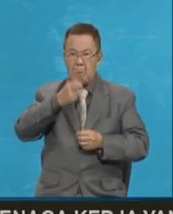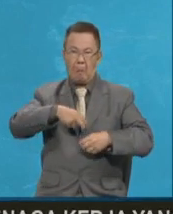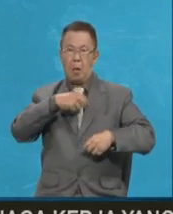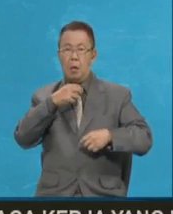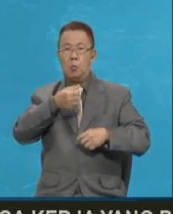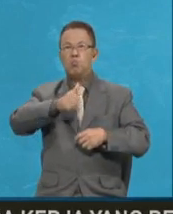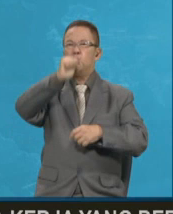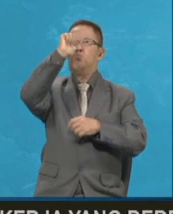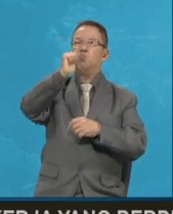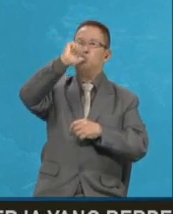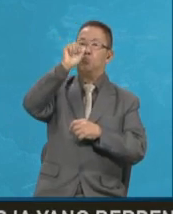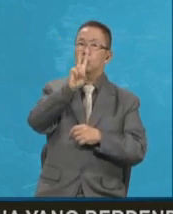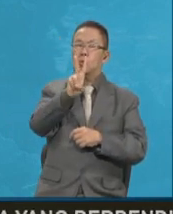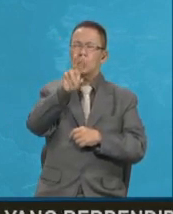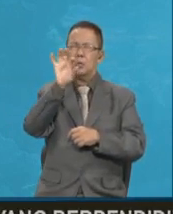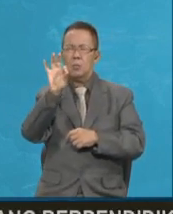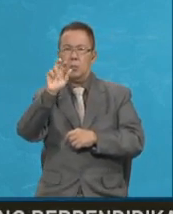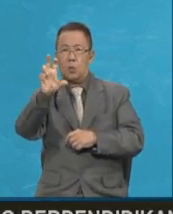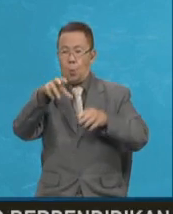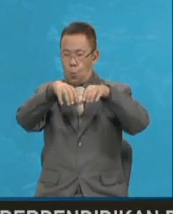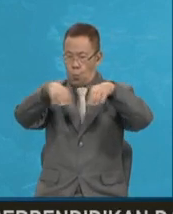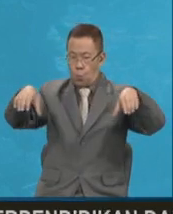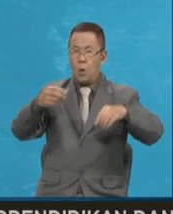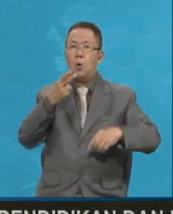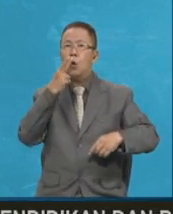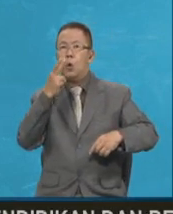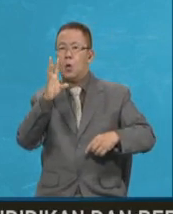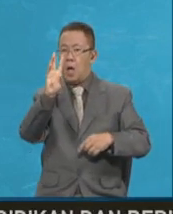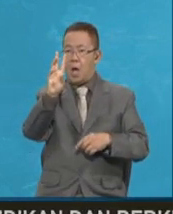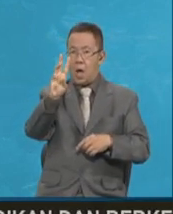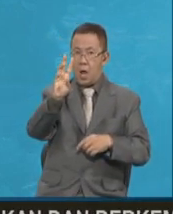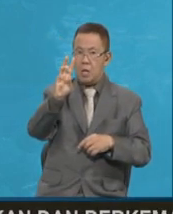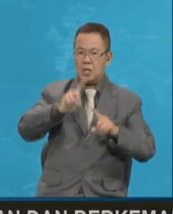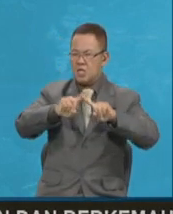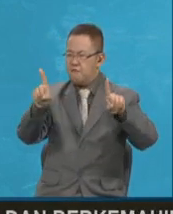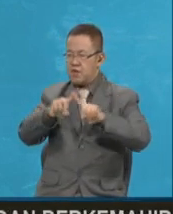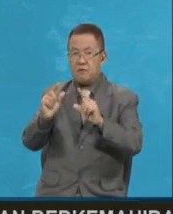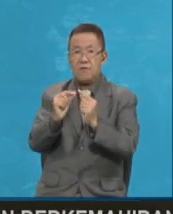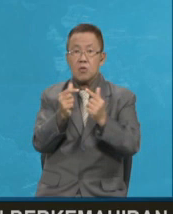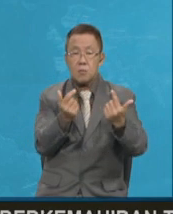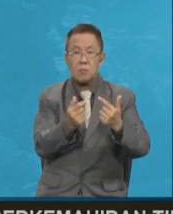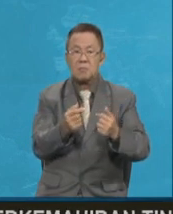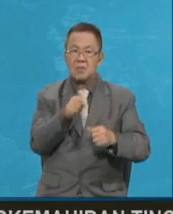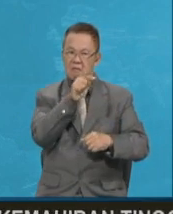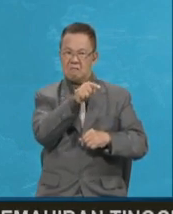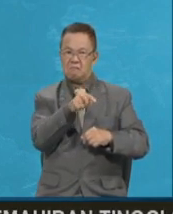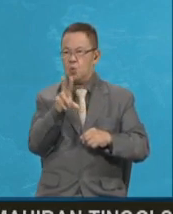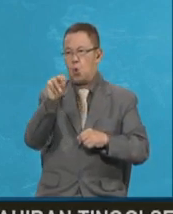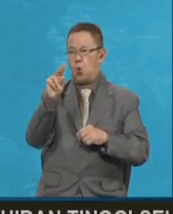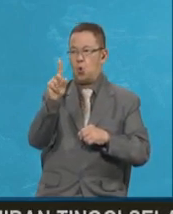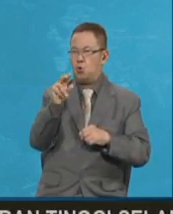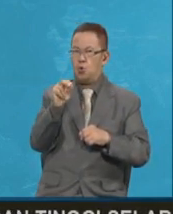tuh pakai jurnaba serta 253 Carlton dan 6 piket buckout pakai jenis barangan tanpa pemilik itu